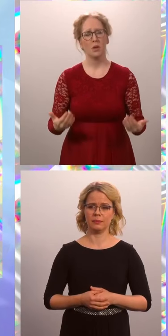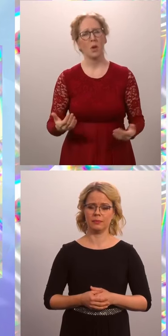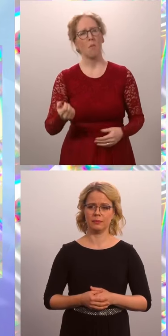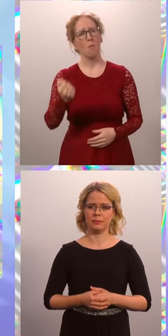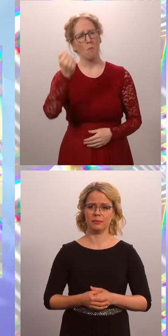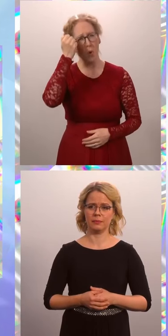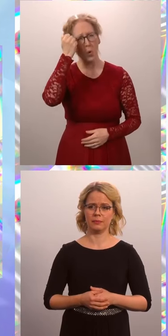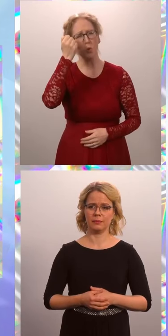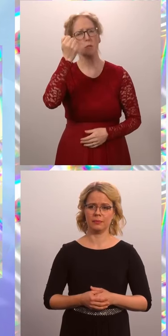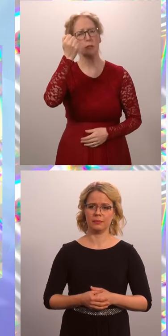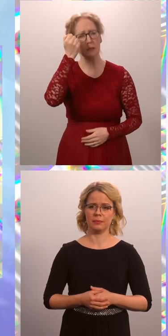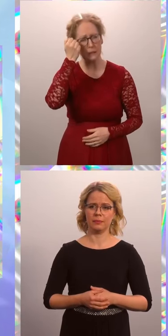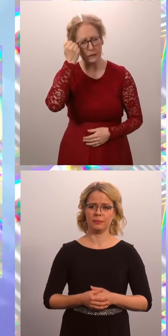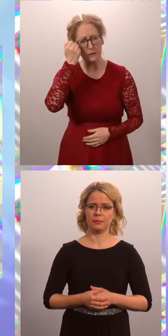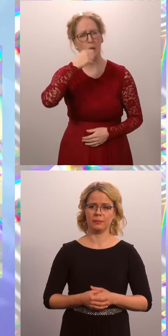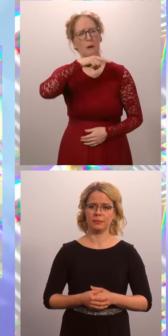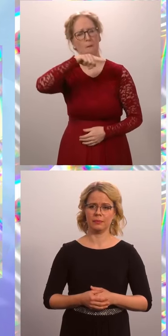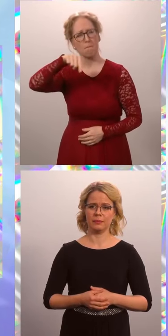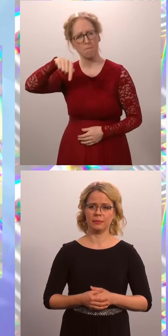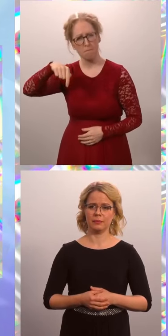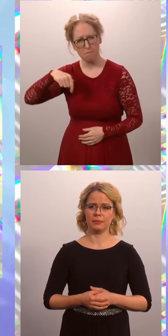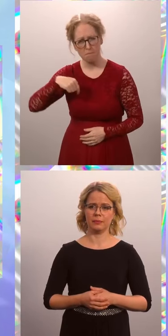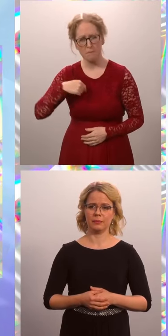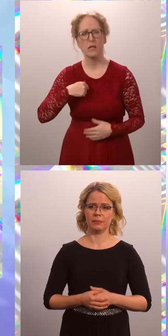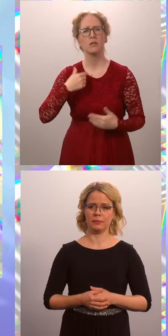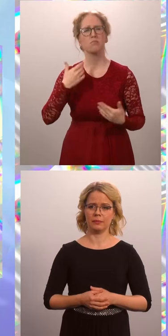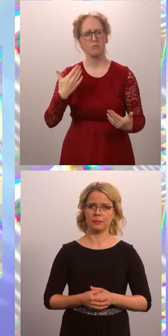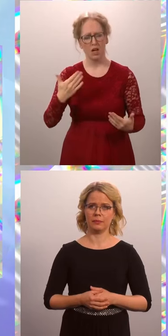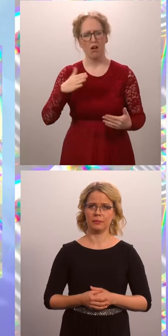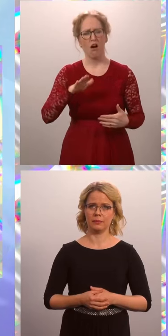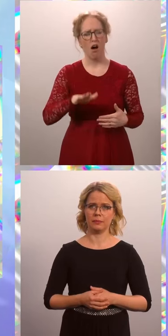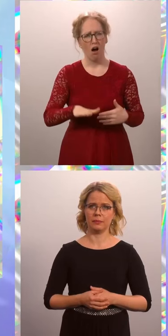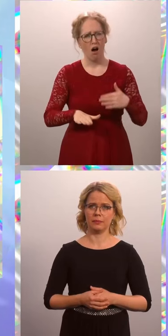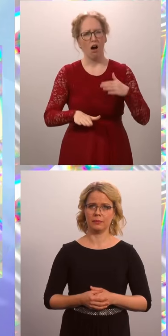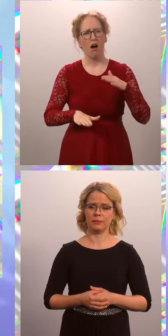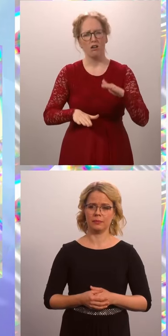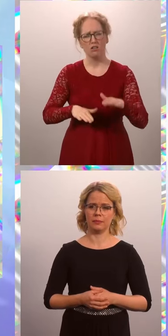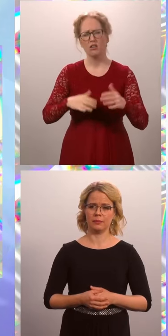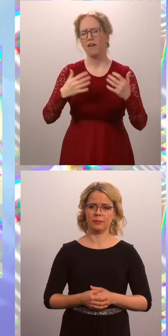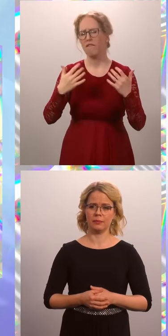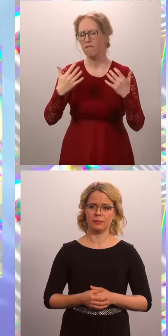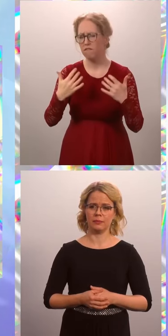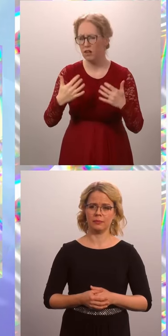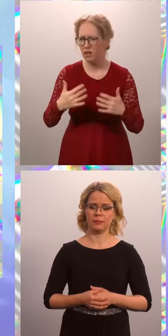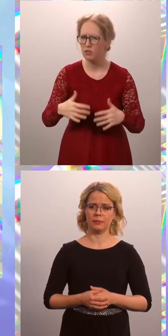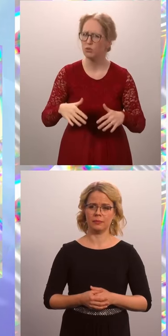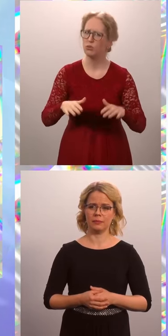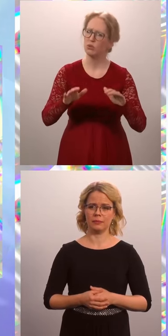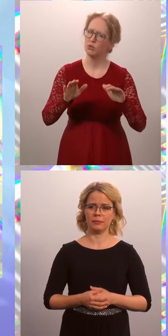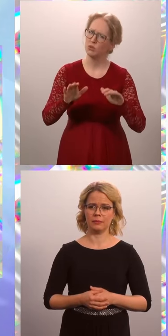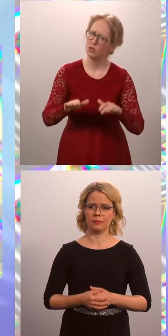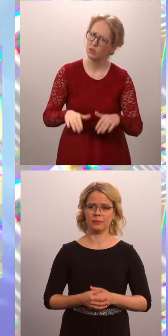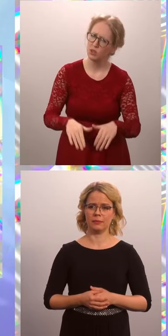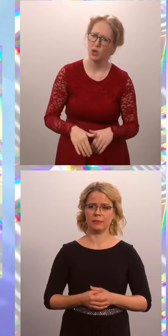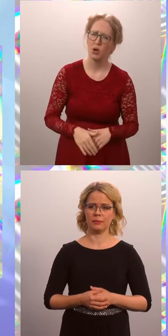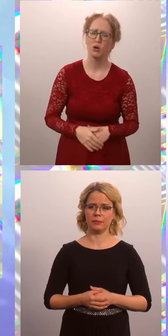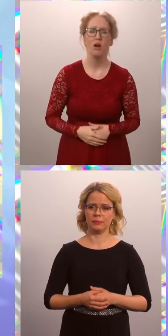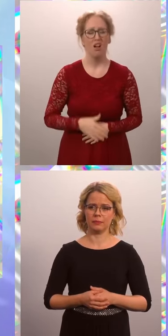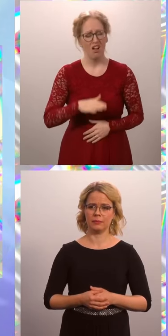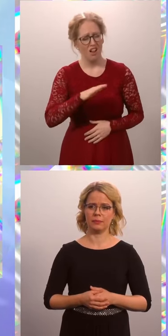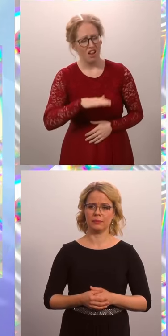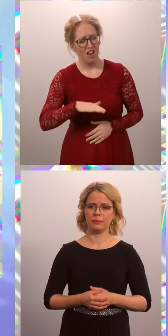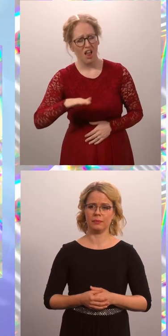muistamme silloin, askel jo uupunut on. Lapset